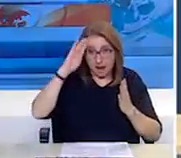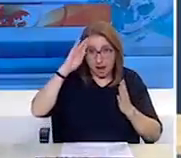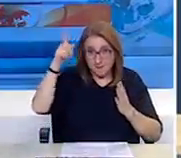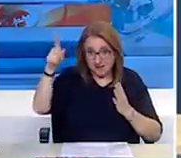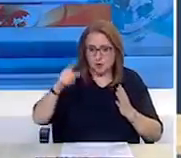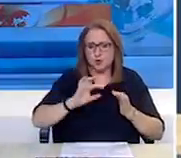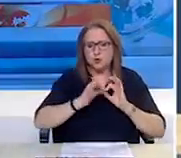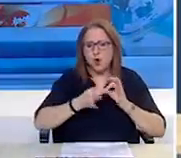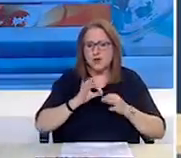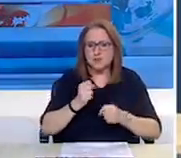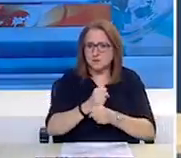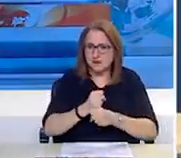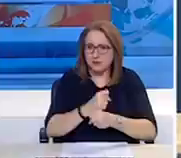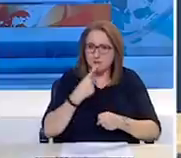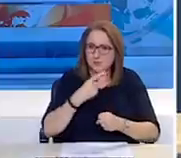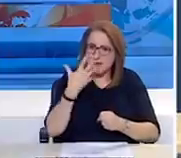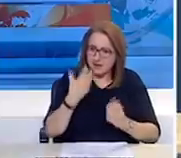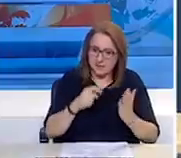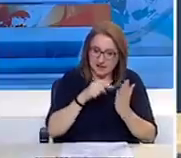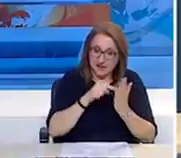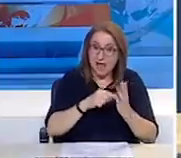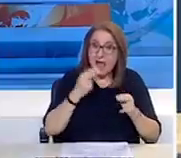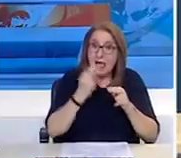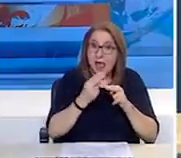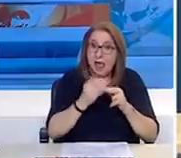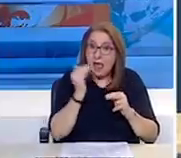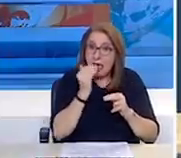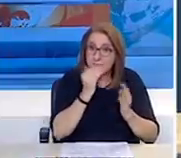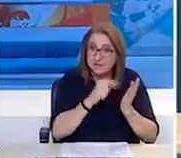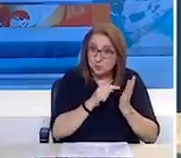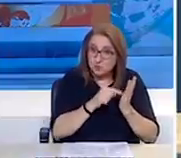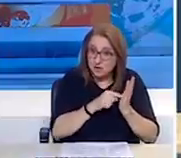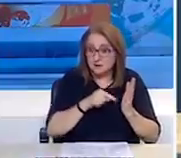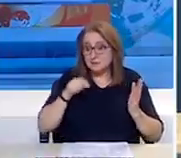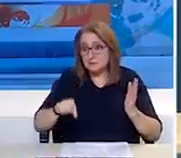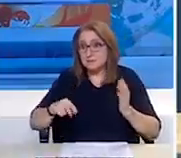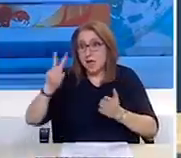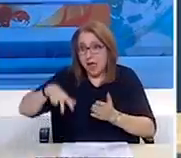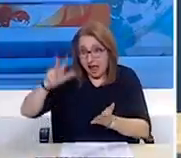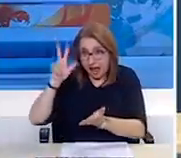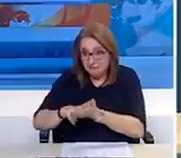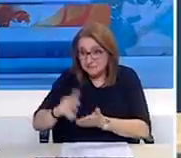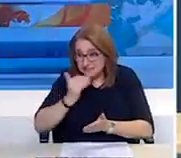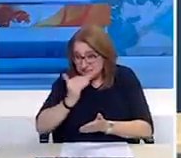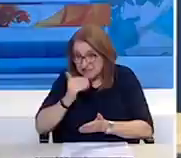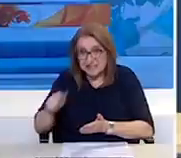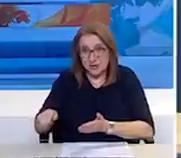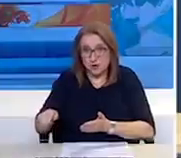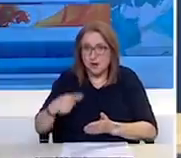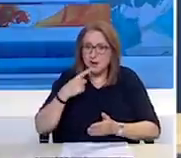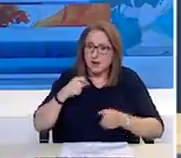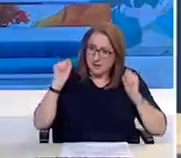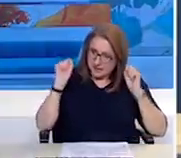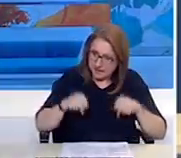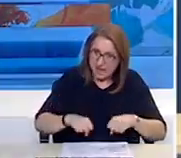Αμερικανικό Οργανισμό Φαρμάκων σε σχέση με την επίσημη έγκριση αφορά την τρέχουσα επίγουσα κατάσταση δημόσιας υγείας. Αν υπάρξουν περισσότερα